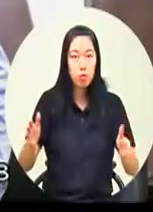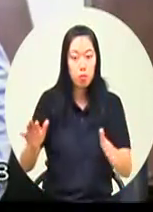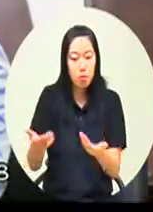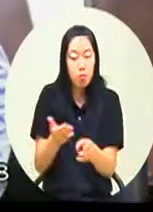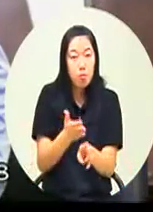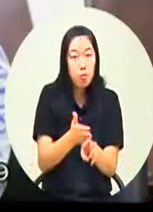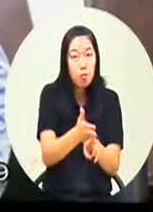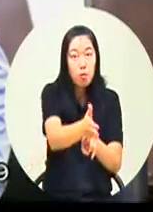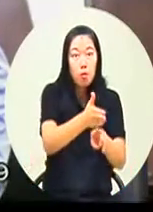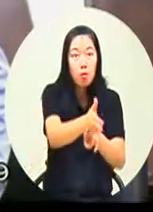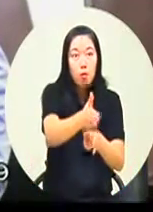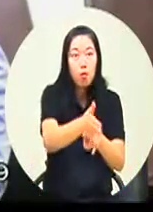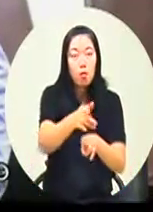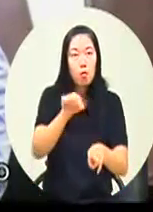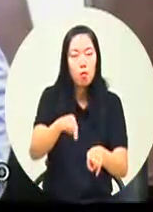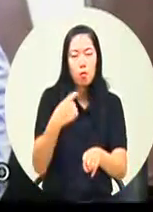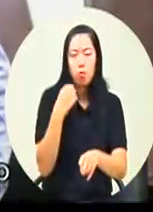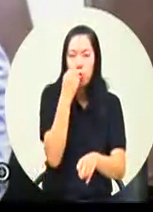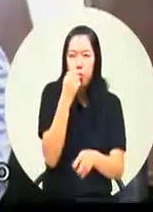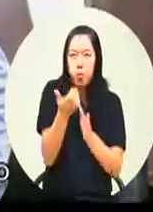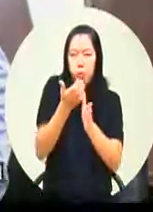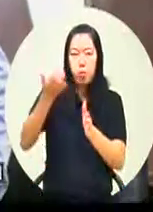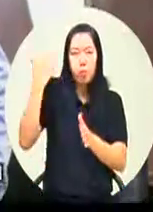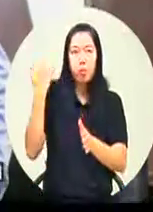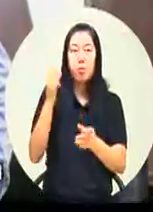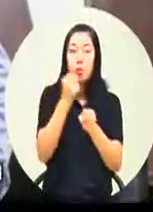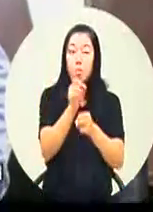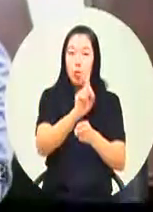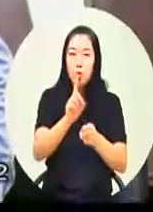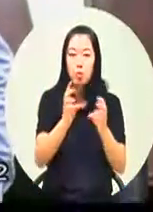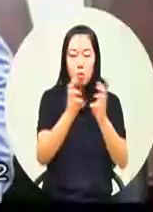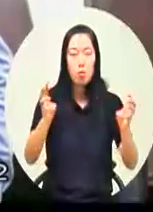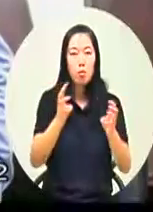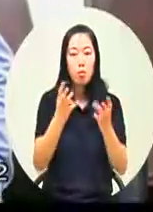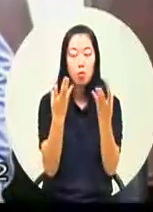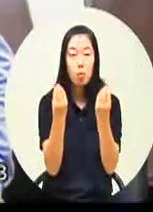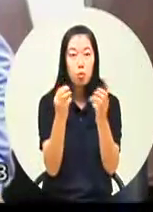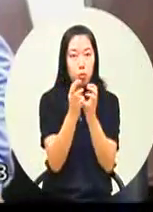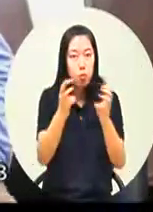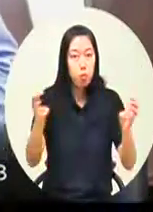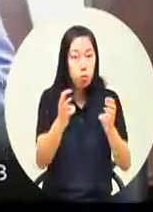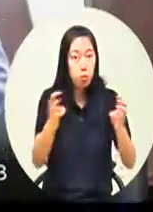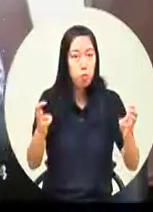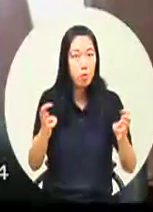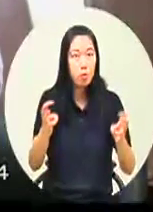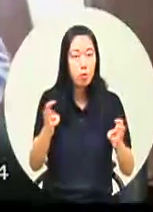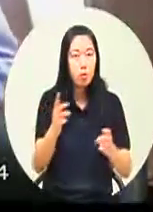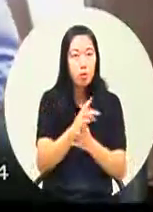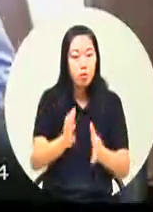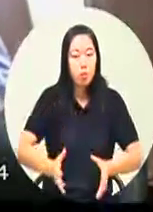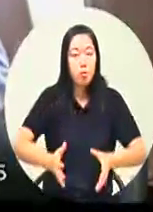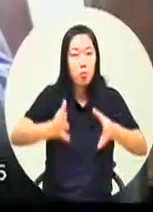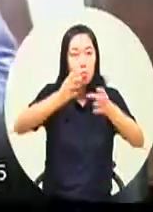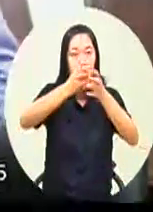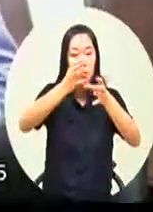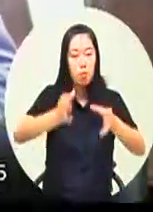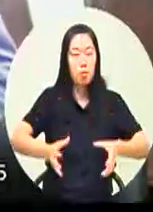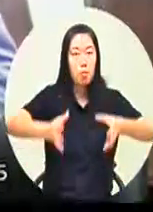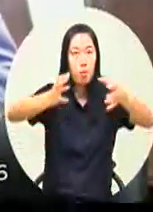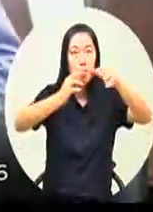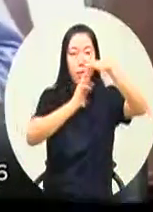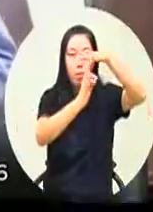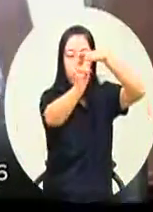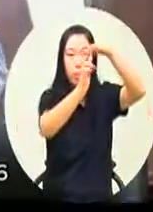斯顿，阿斯顿是最早做无线架空线的，在波尔多第一条没有架空线用第三轨在道